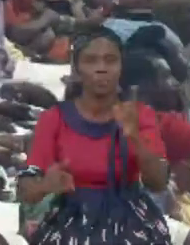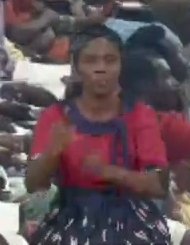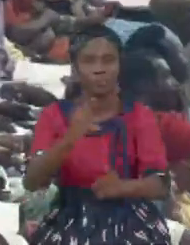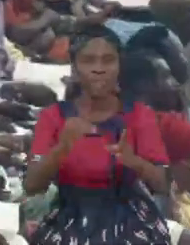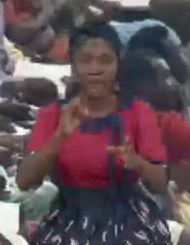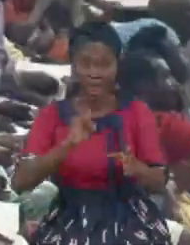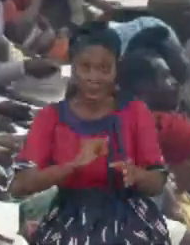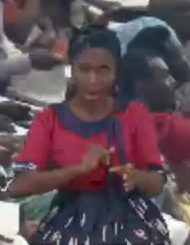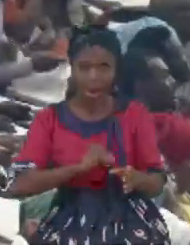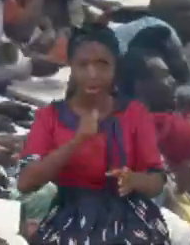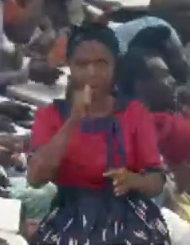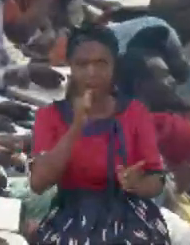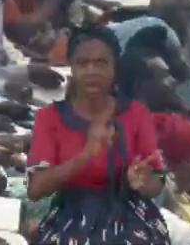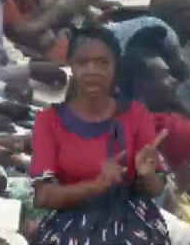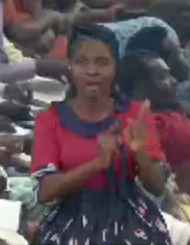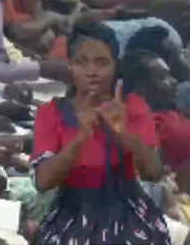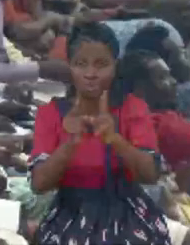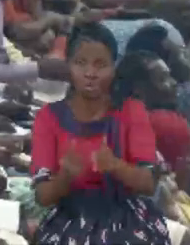Je monte.